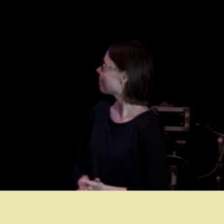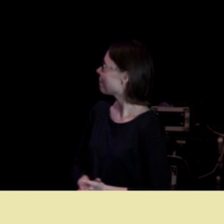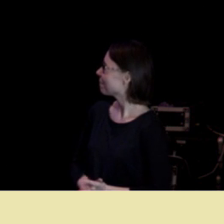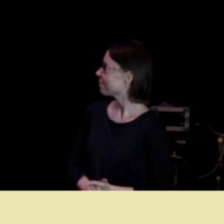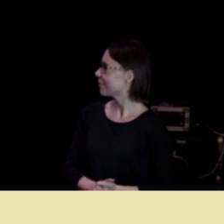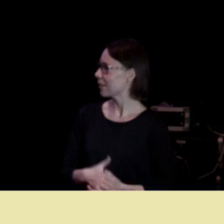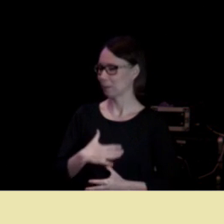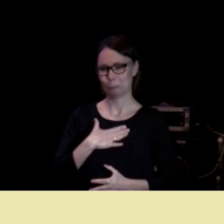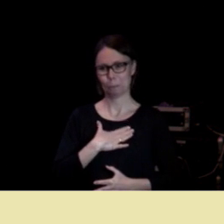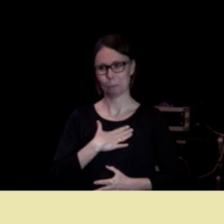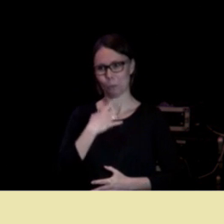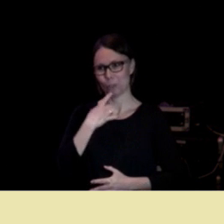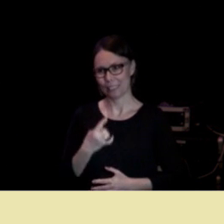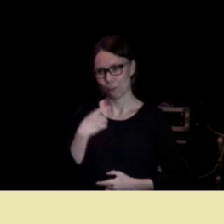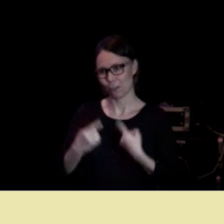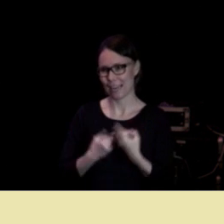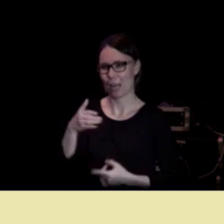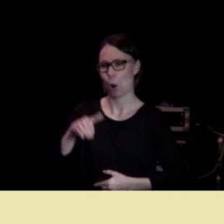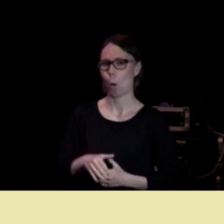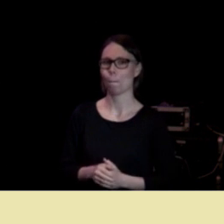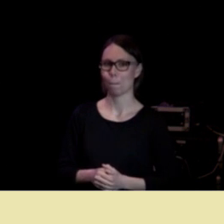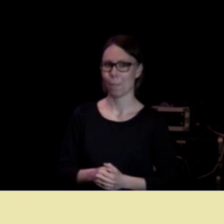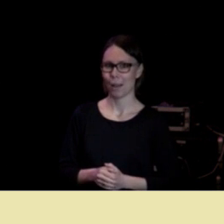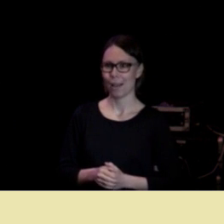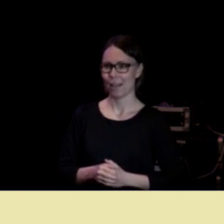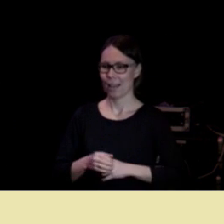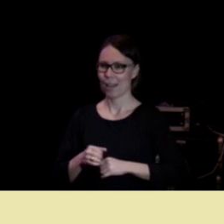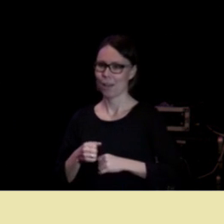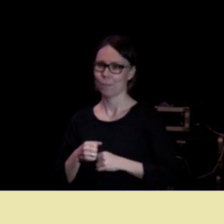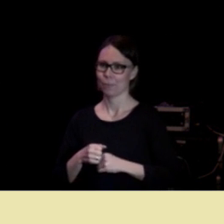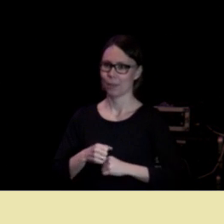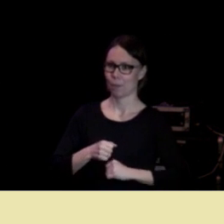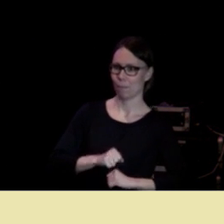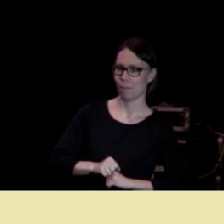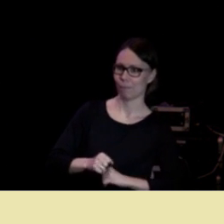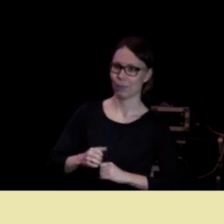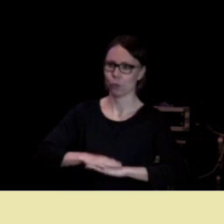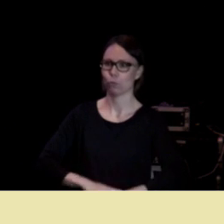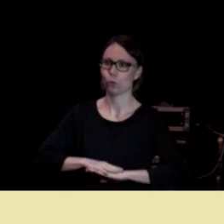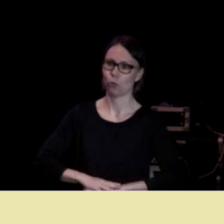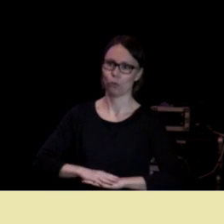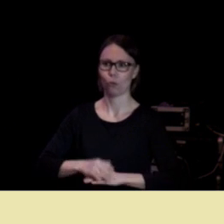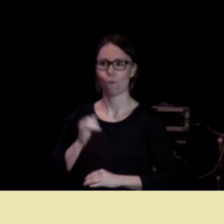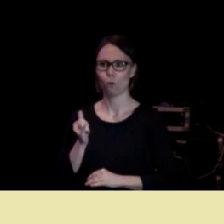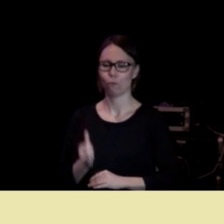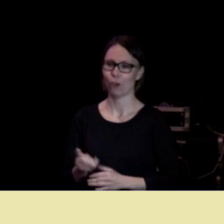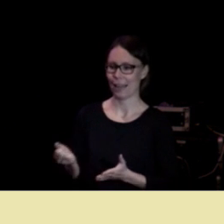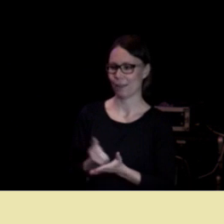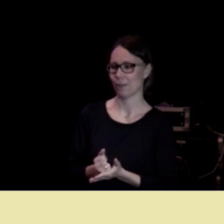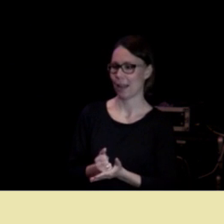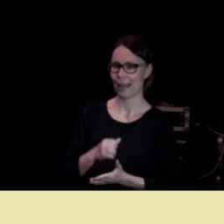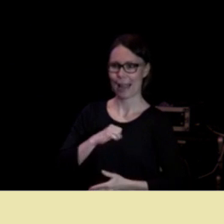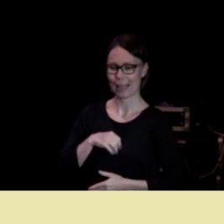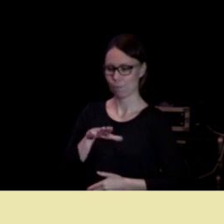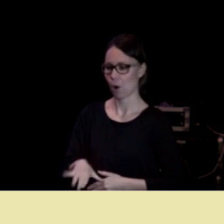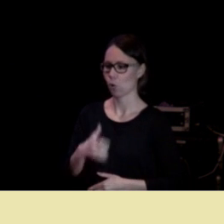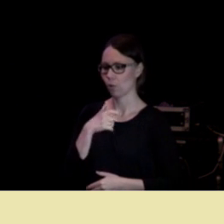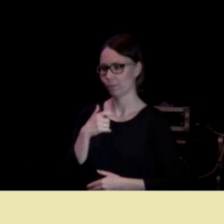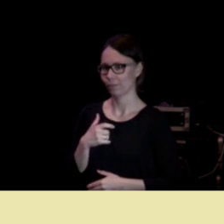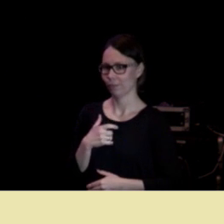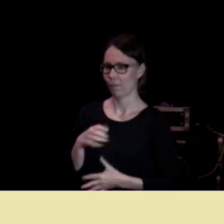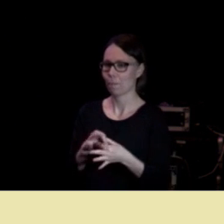Det jeg skal si og fortelle om er beveggrunnen for hvorfor vi etablerte en egen barne- og familieenhet i Asker kommune. Hvorfor